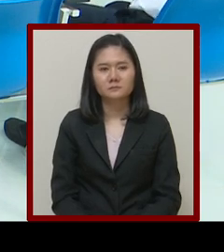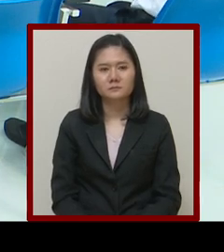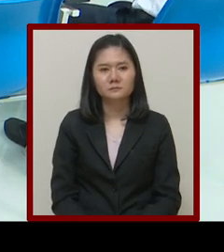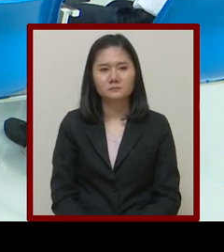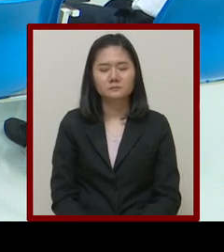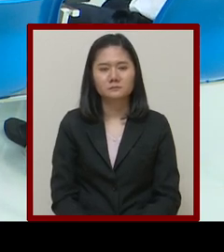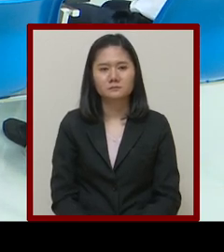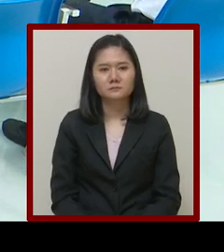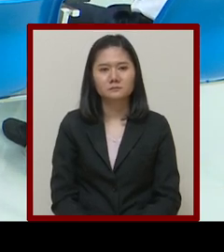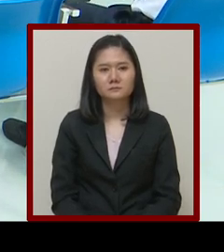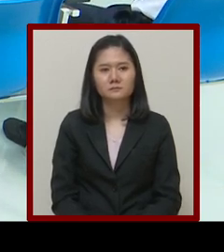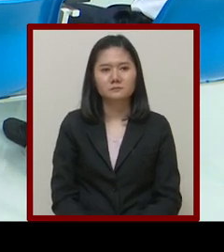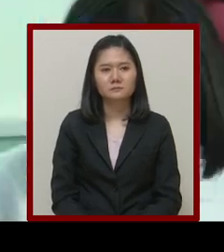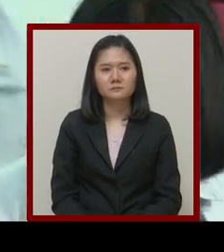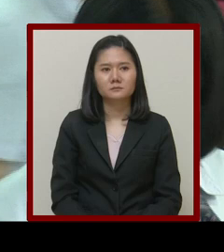สาว เอาล่ะ